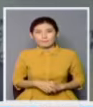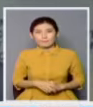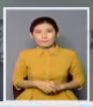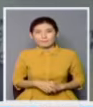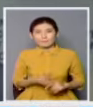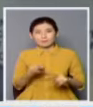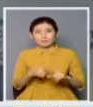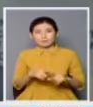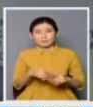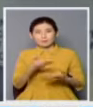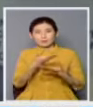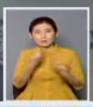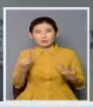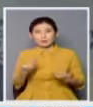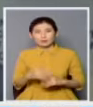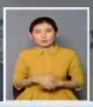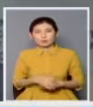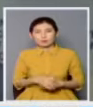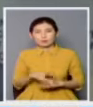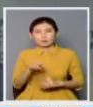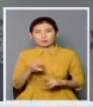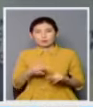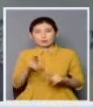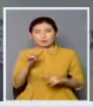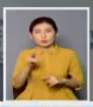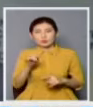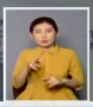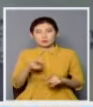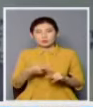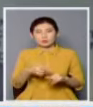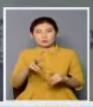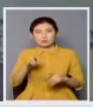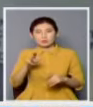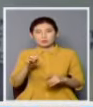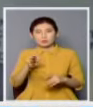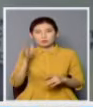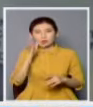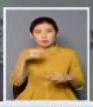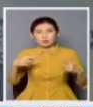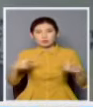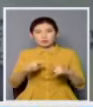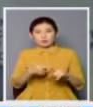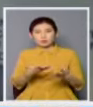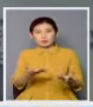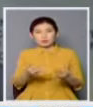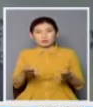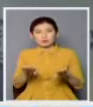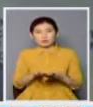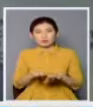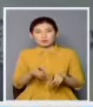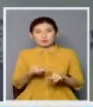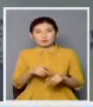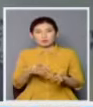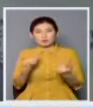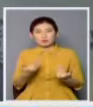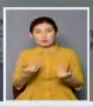Патогенной флоры не обнаружено. По бактериологическим показателям, по микробиологическим показателям вода соответствует санитарным требованиям. Практически